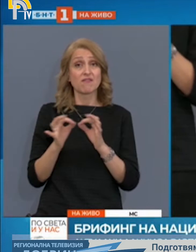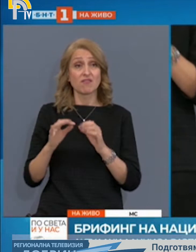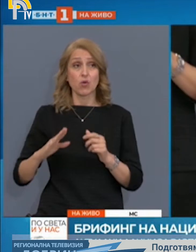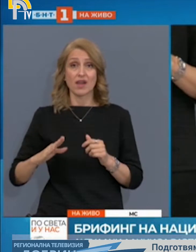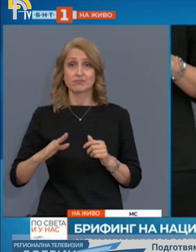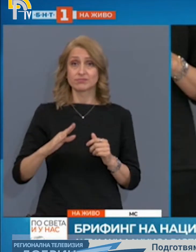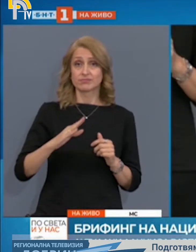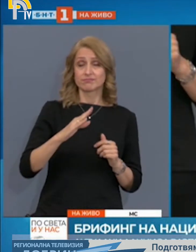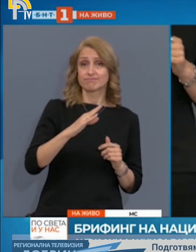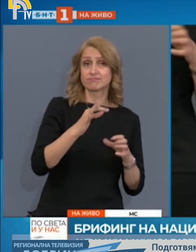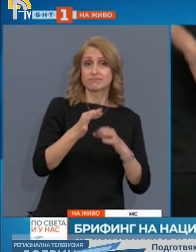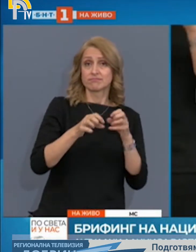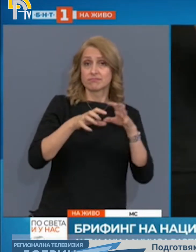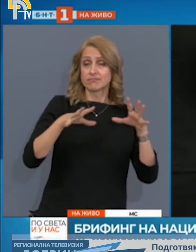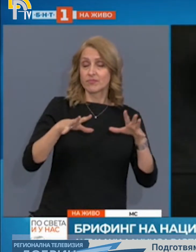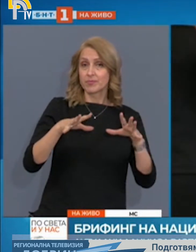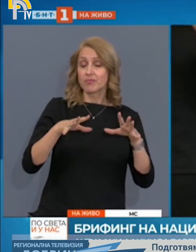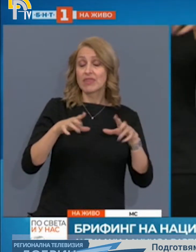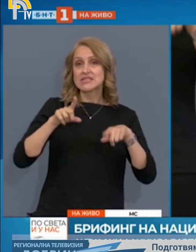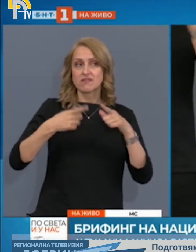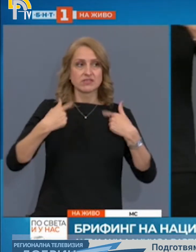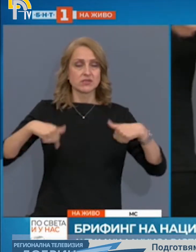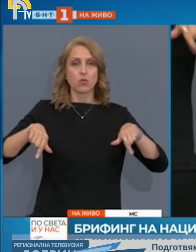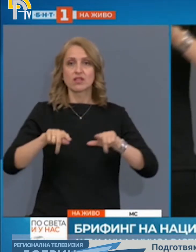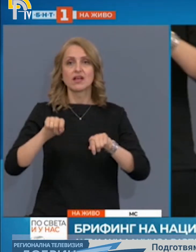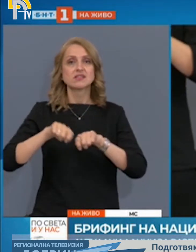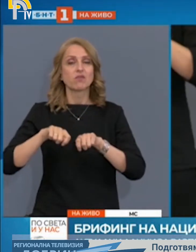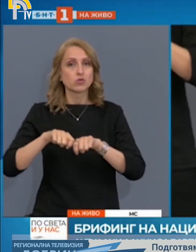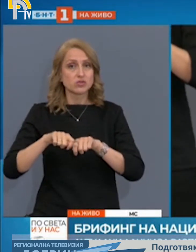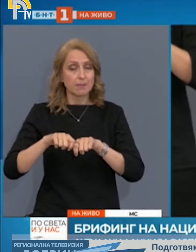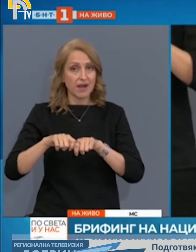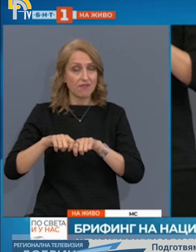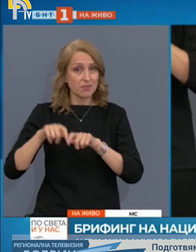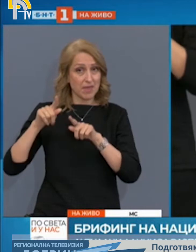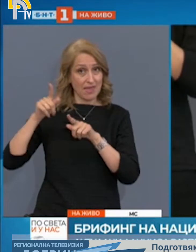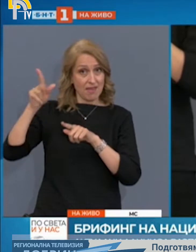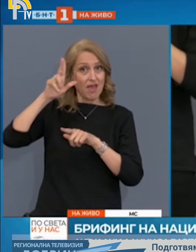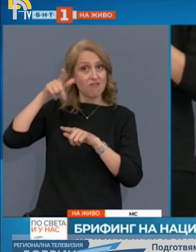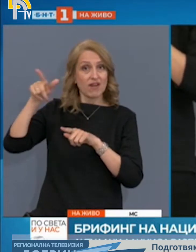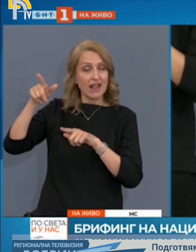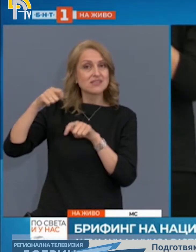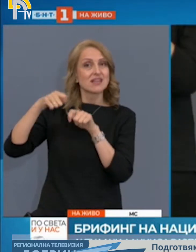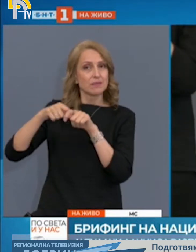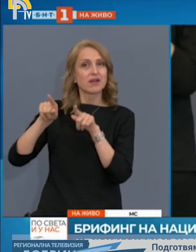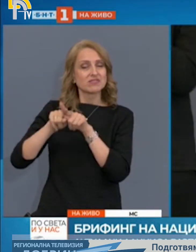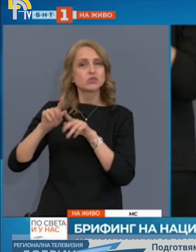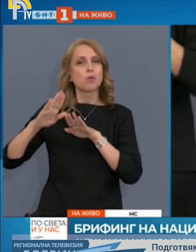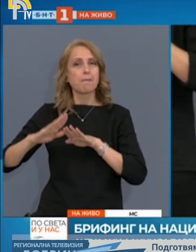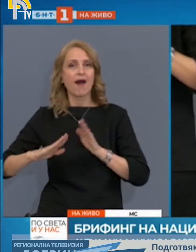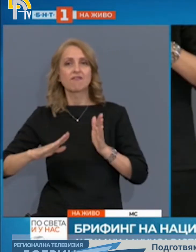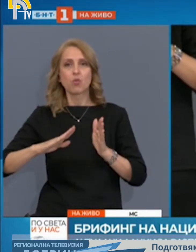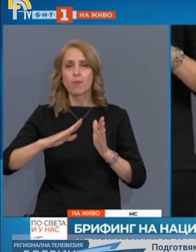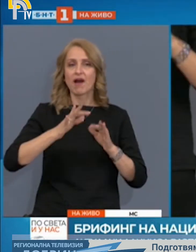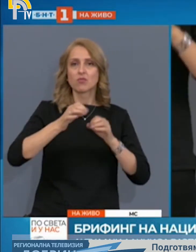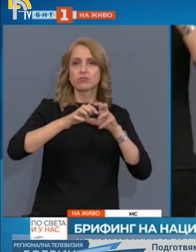перспективи. Или да я направим по модела за сега на Франция с сравнително бавно повишаване, или по